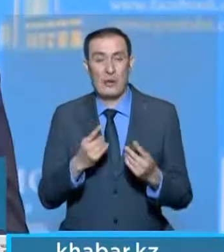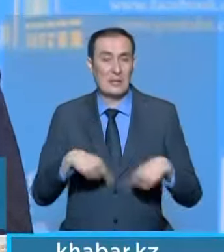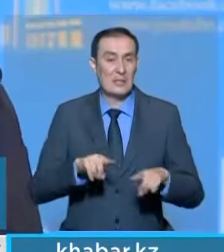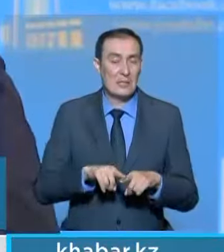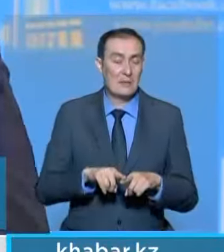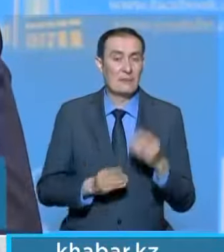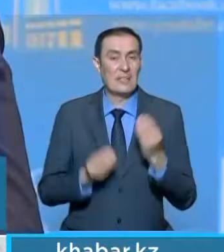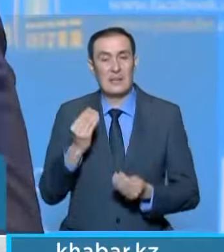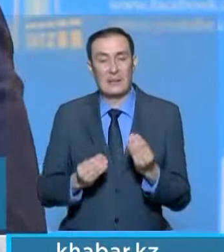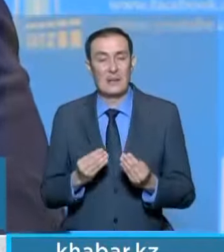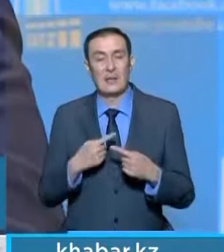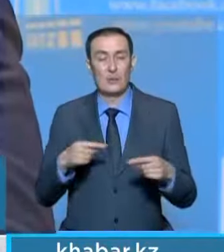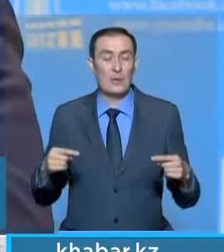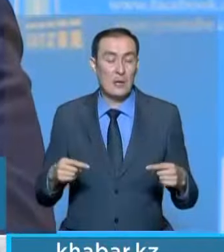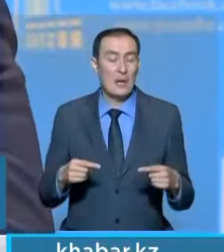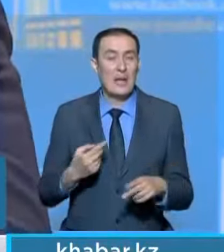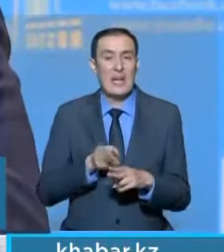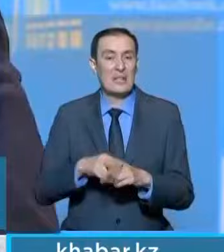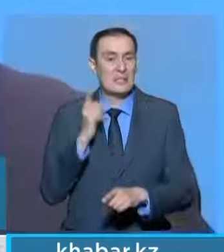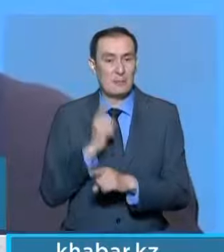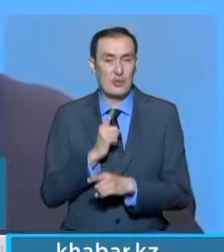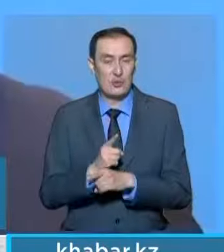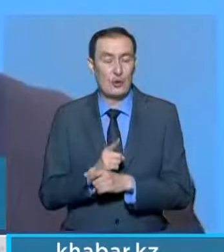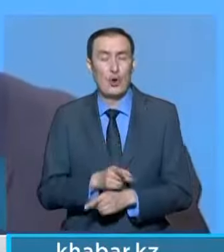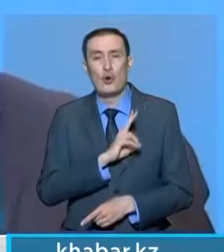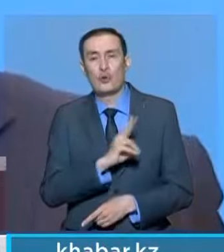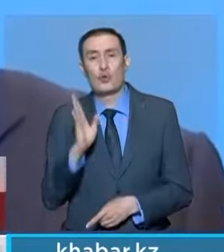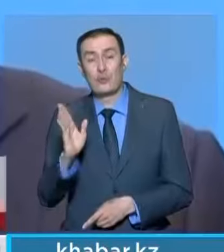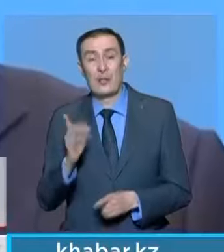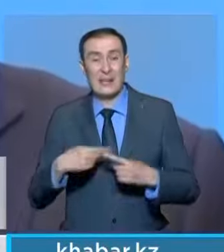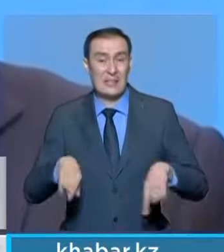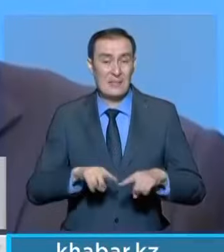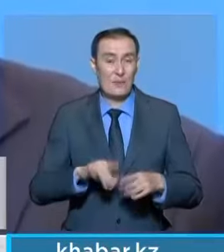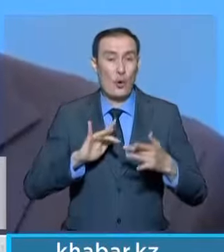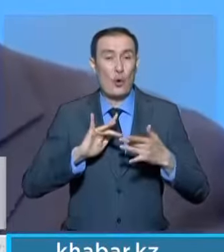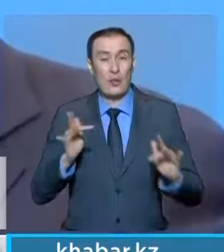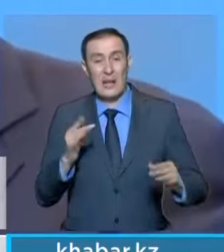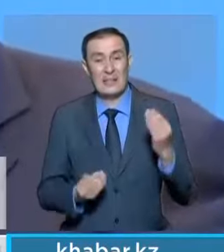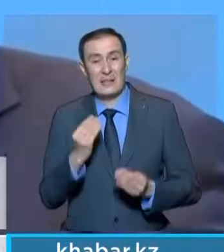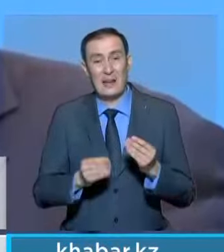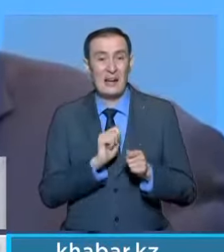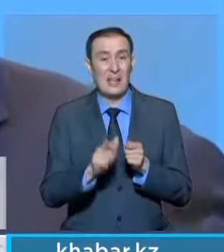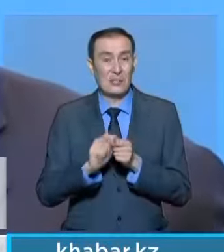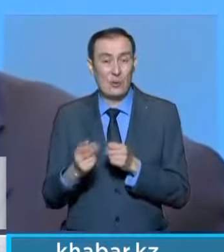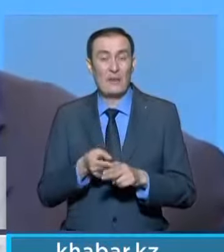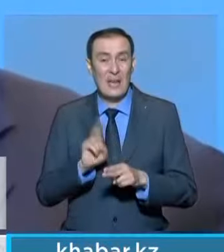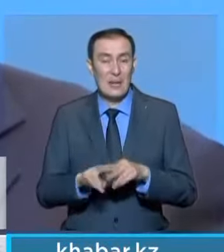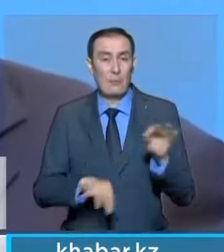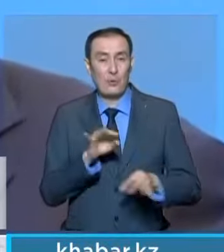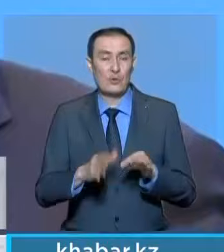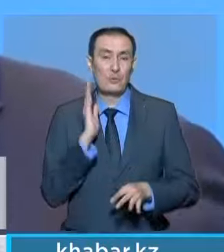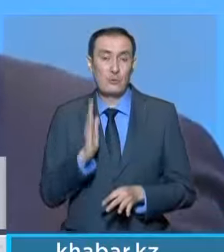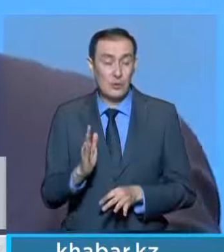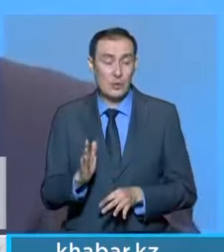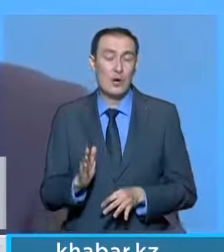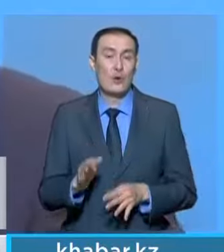и тотализаторы или же пари запрещены. Кто будет организовывать онлайн-казино, для него будет теперь в этом законопроекте